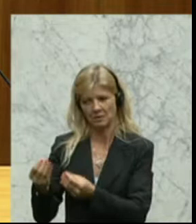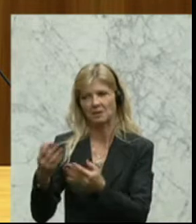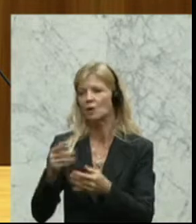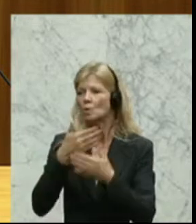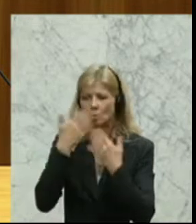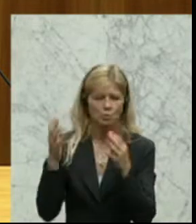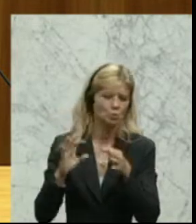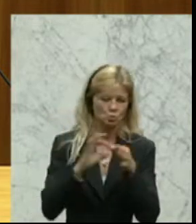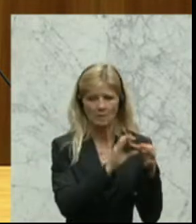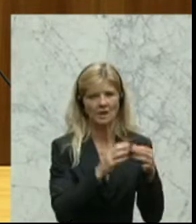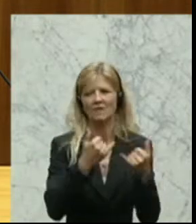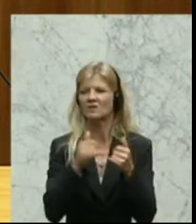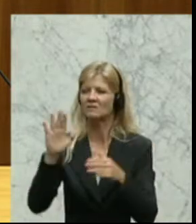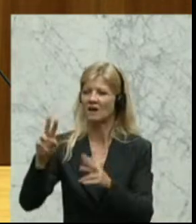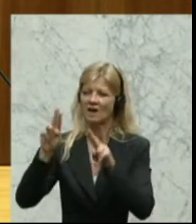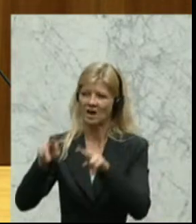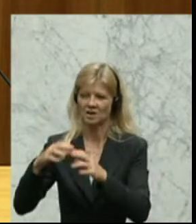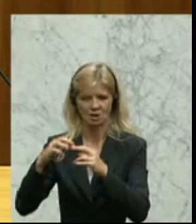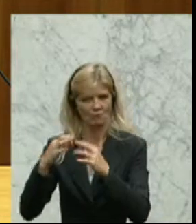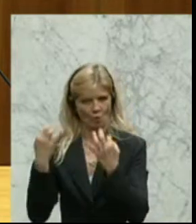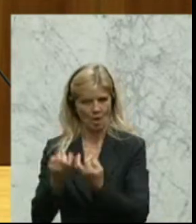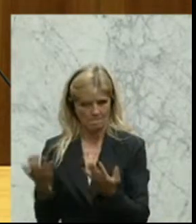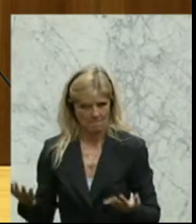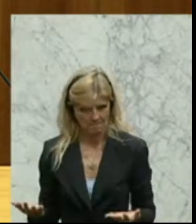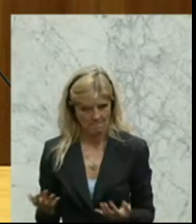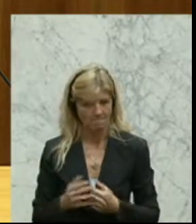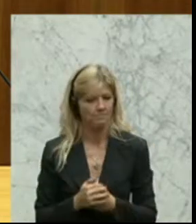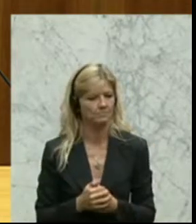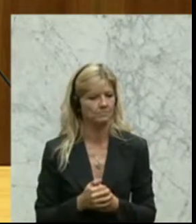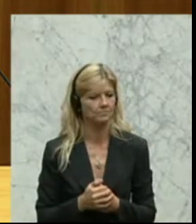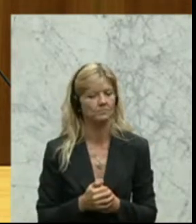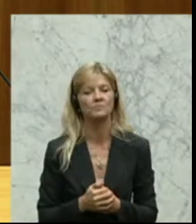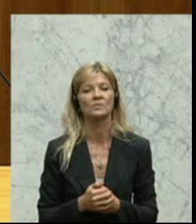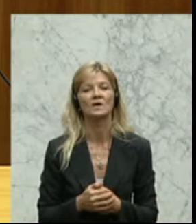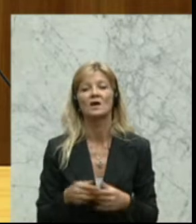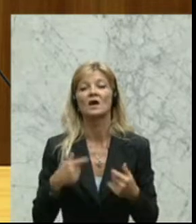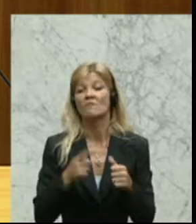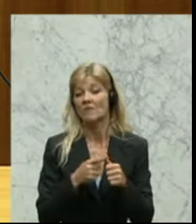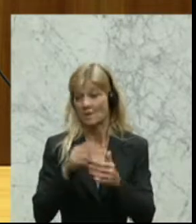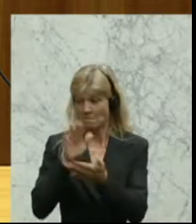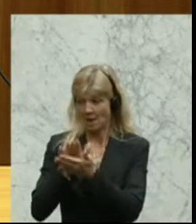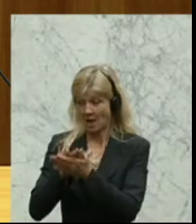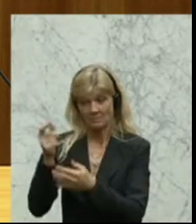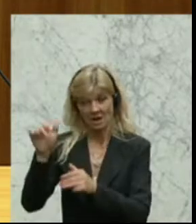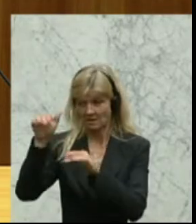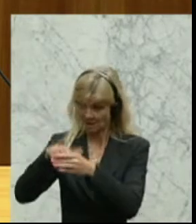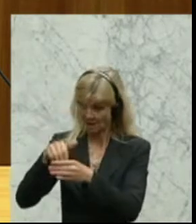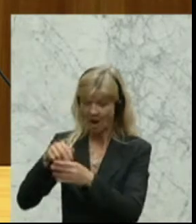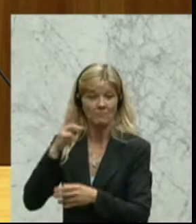bleibt, regen wir Investitionen an, schaffen Arbeitsplätze und damit regen wir das Steuersystem wieder